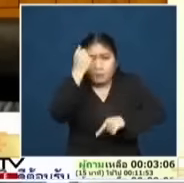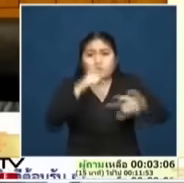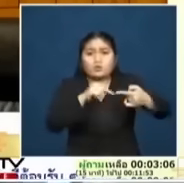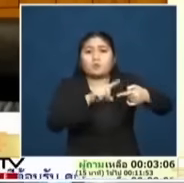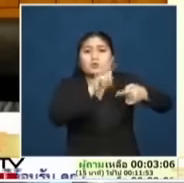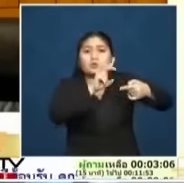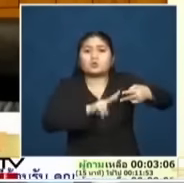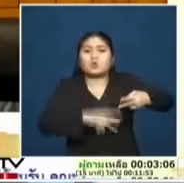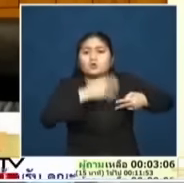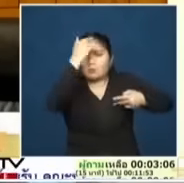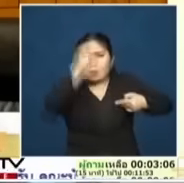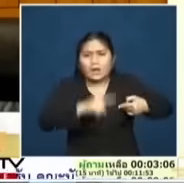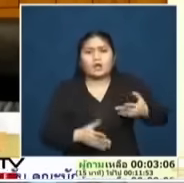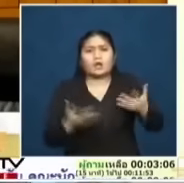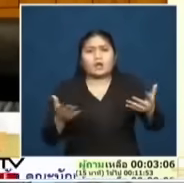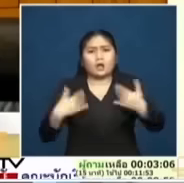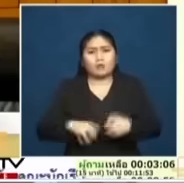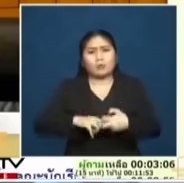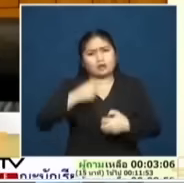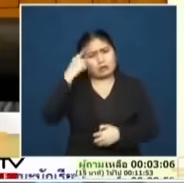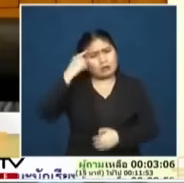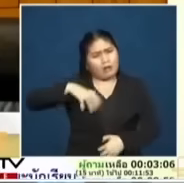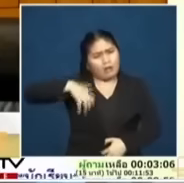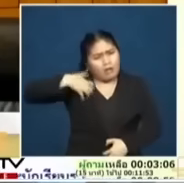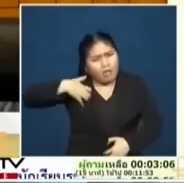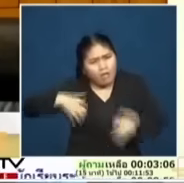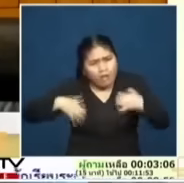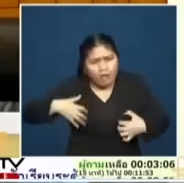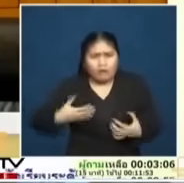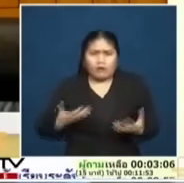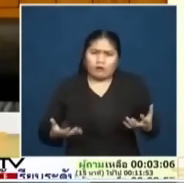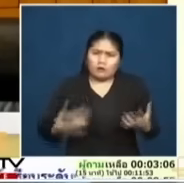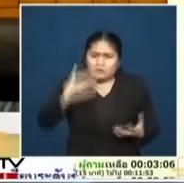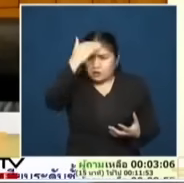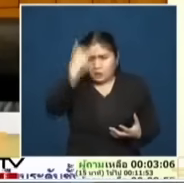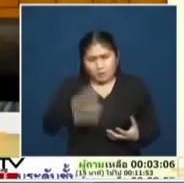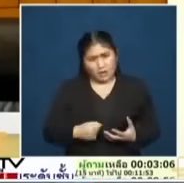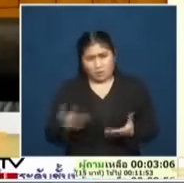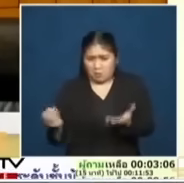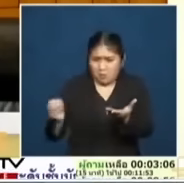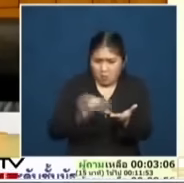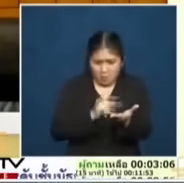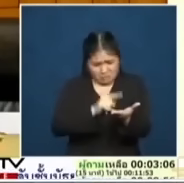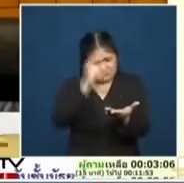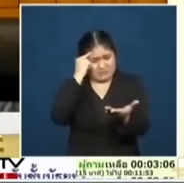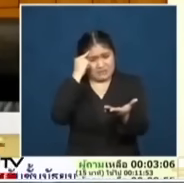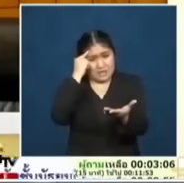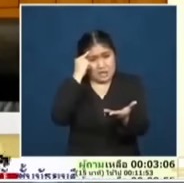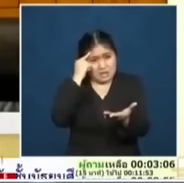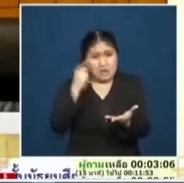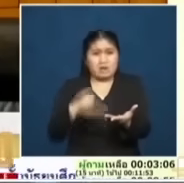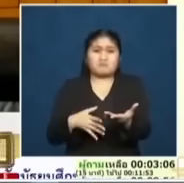ะแล้วประเด็นเรื่องที่พูดถึงการเลือกปฏิบัติเรื่องคดี112ทีนี ้ค่ะ ประเ